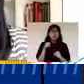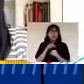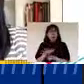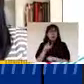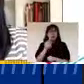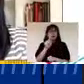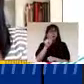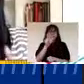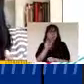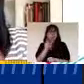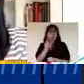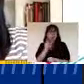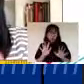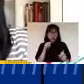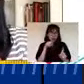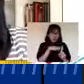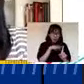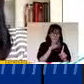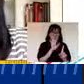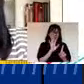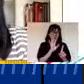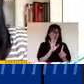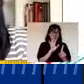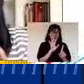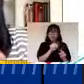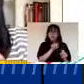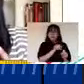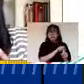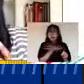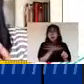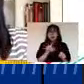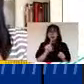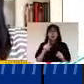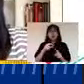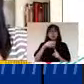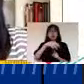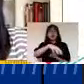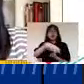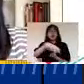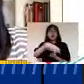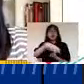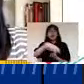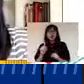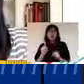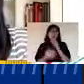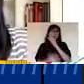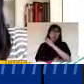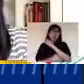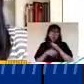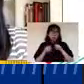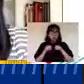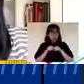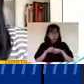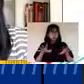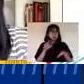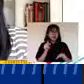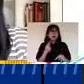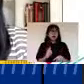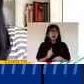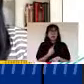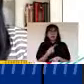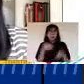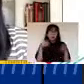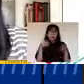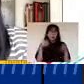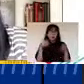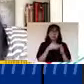terhadap satu kelompok, satu kota, satu provinsi, bahkan satu negara. Karena itu kita concern dengan perlindungan data